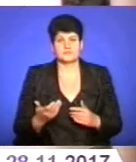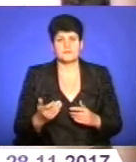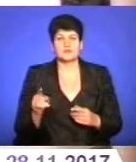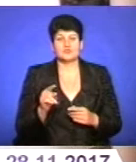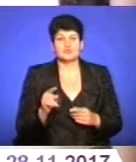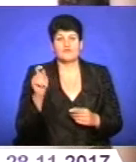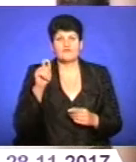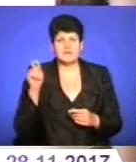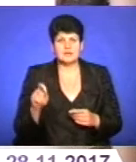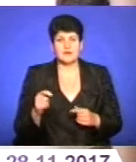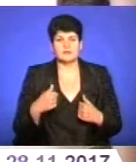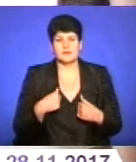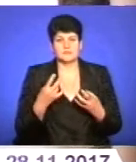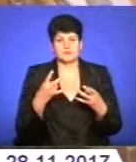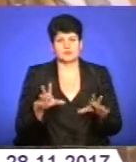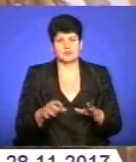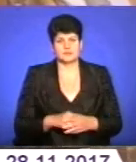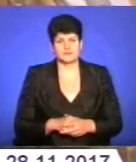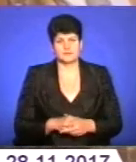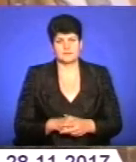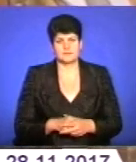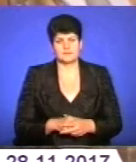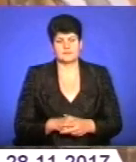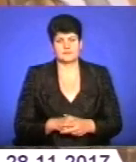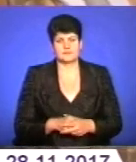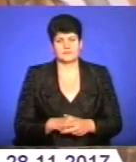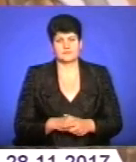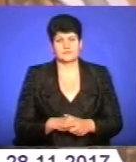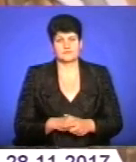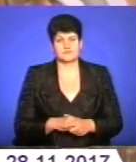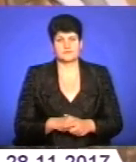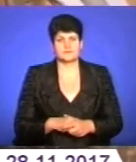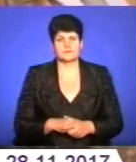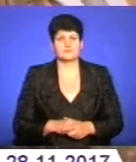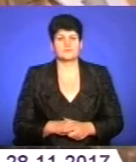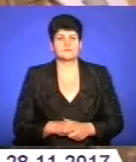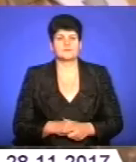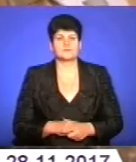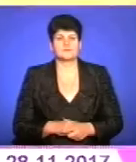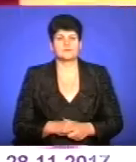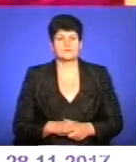вона, ця війна не потрібна в нас в Україні. Богдан Буденчук, Андрій Бодак, Вісті ТТБ.